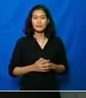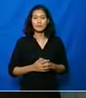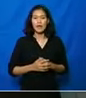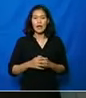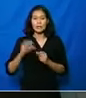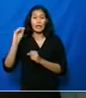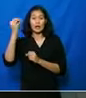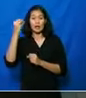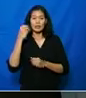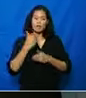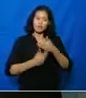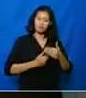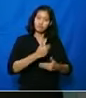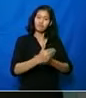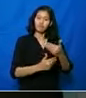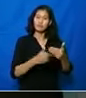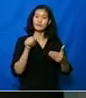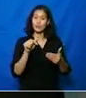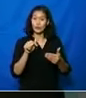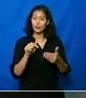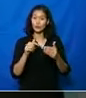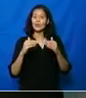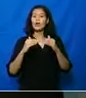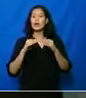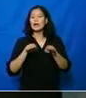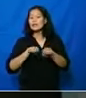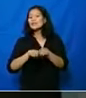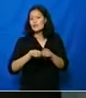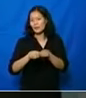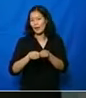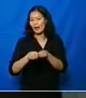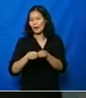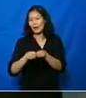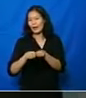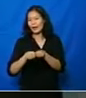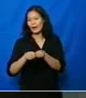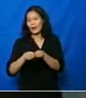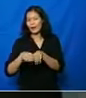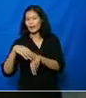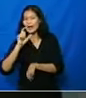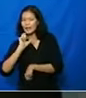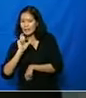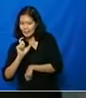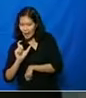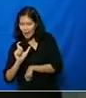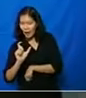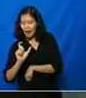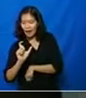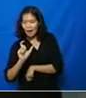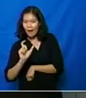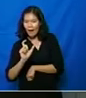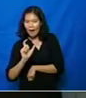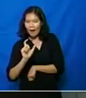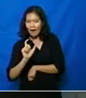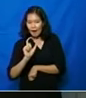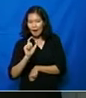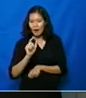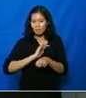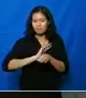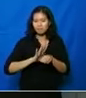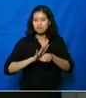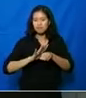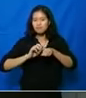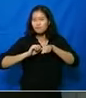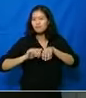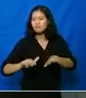DKI sejalan dengan strategi taktik dalam menghadapi ini yang dipimpin